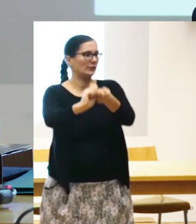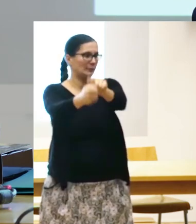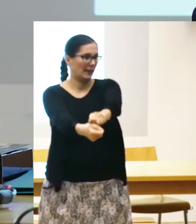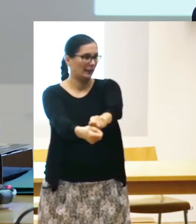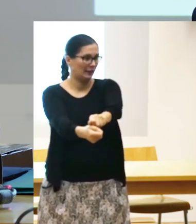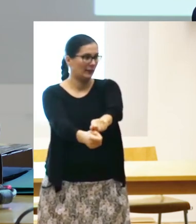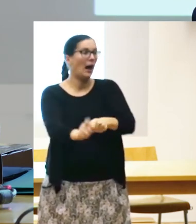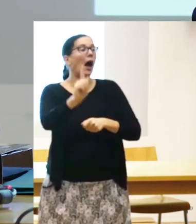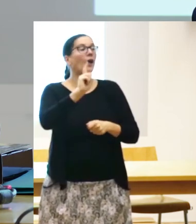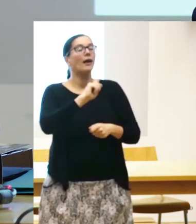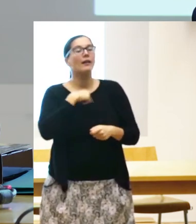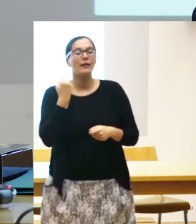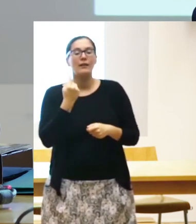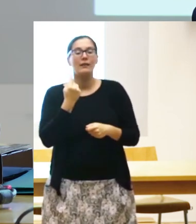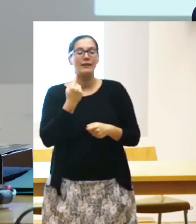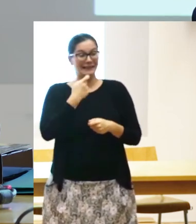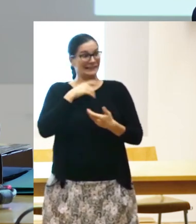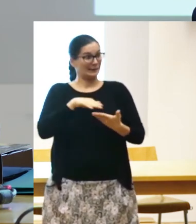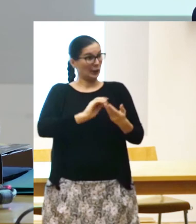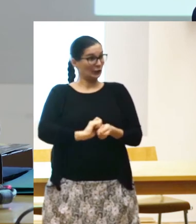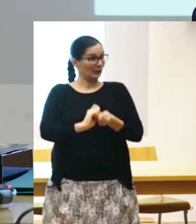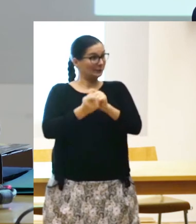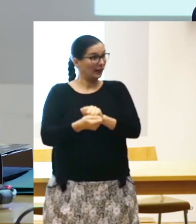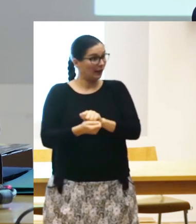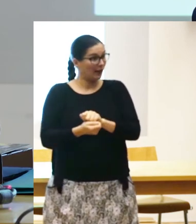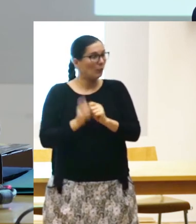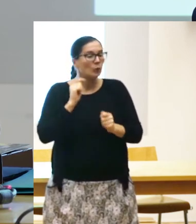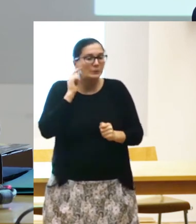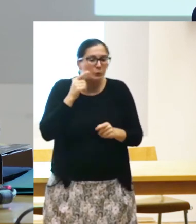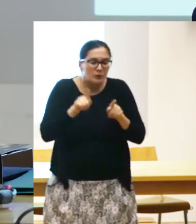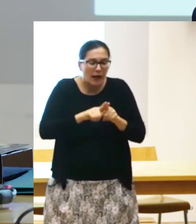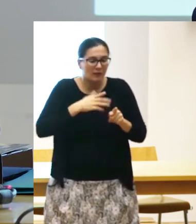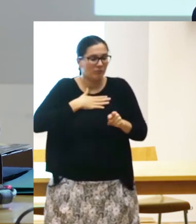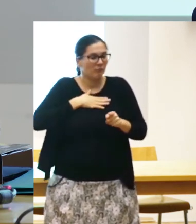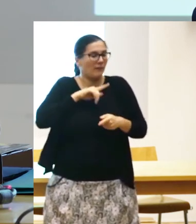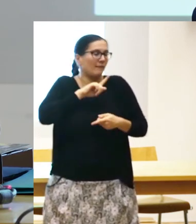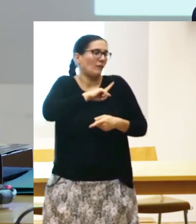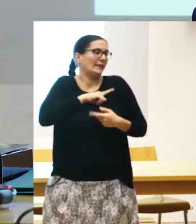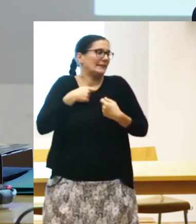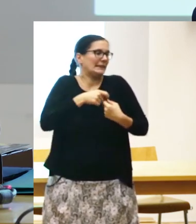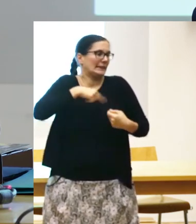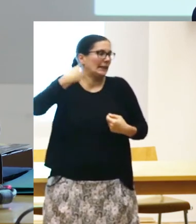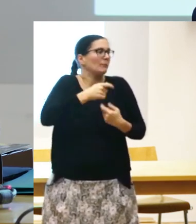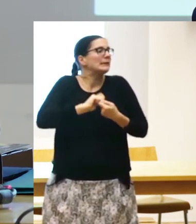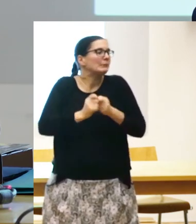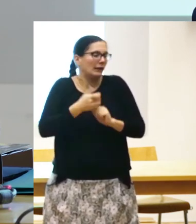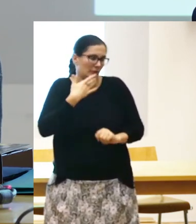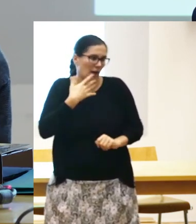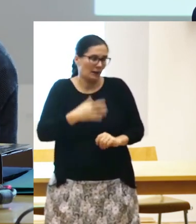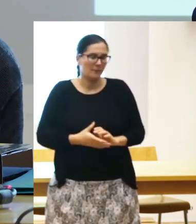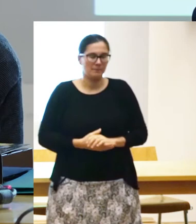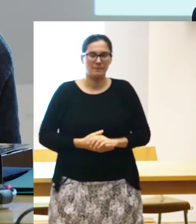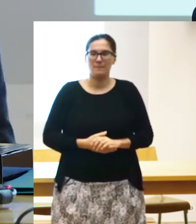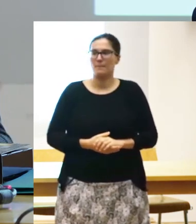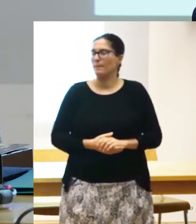nejsme schopni udělat jinak, než když budeme neustále přemýšlet o tom, jak lze měnit nás a tu instituci samotnou.